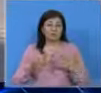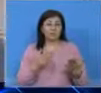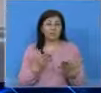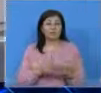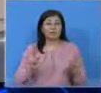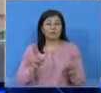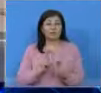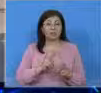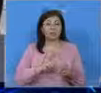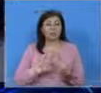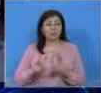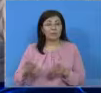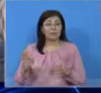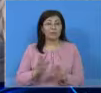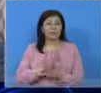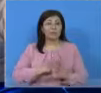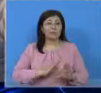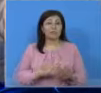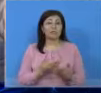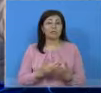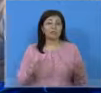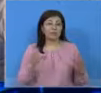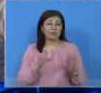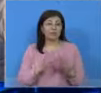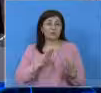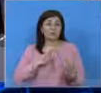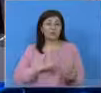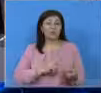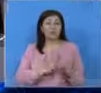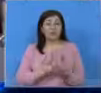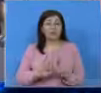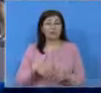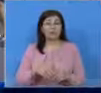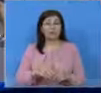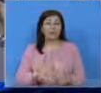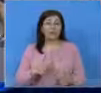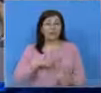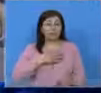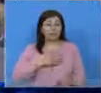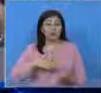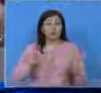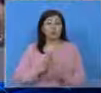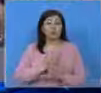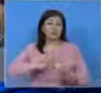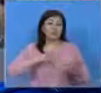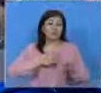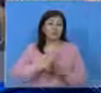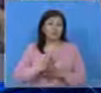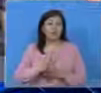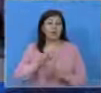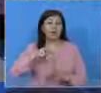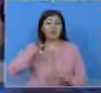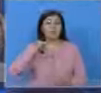попурри, игра на домбре. Не обошлось и без традиционного вальса выпускников. Трогательную песню исполнил выпускник